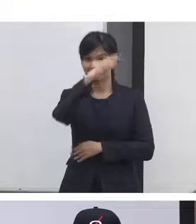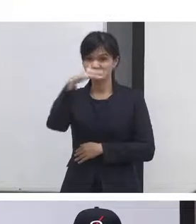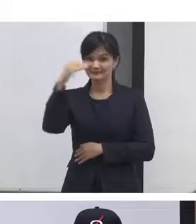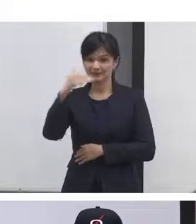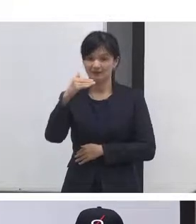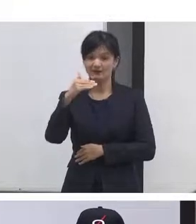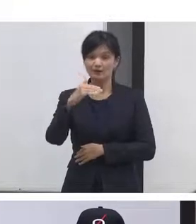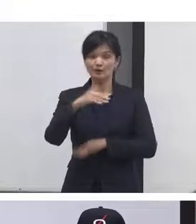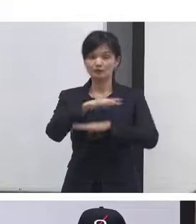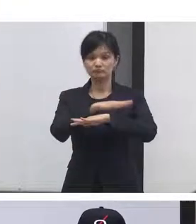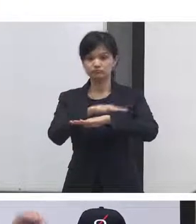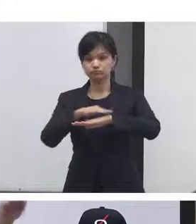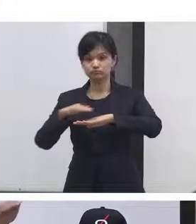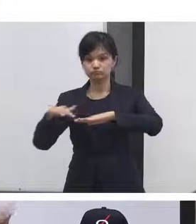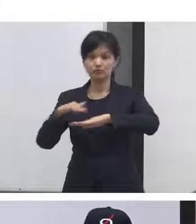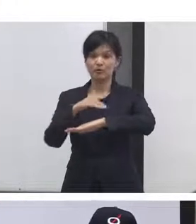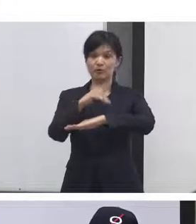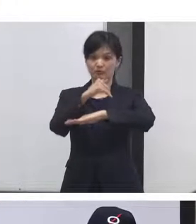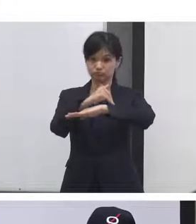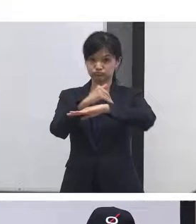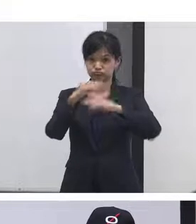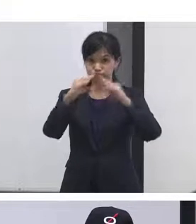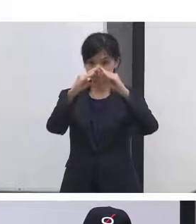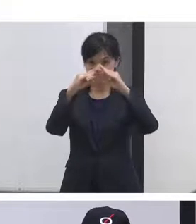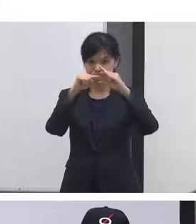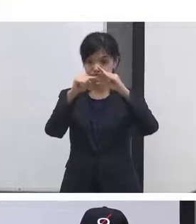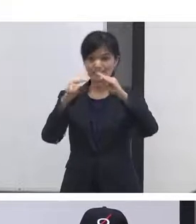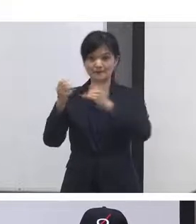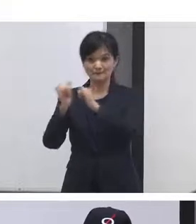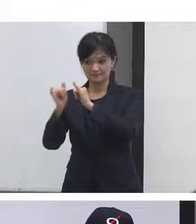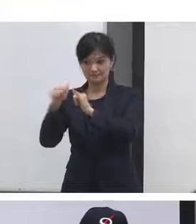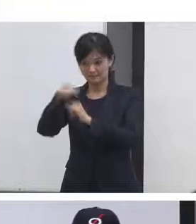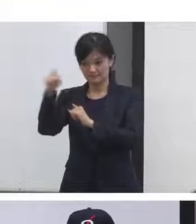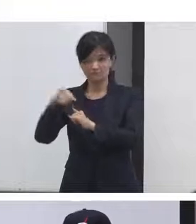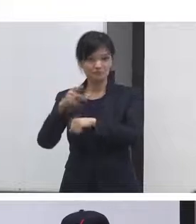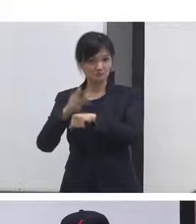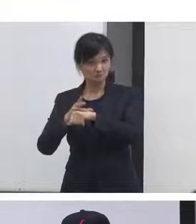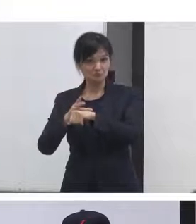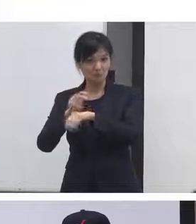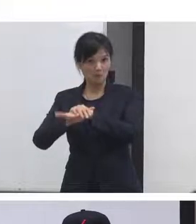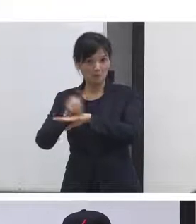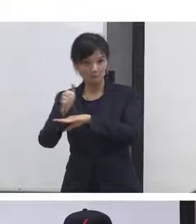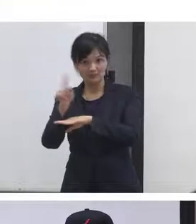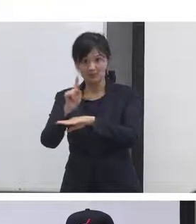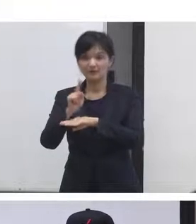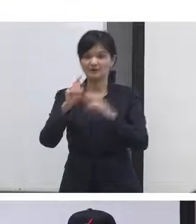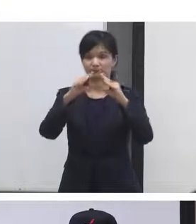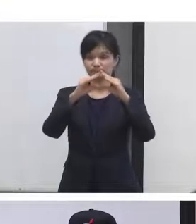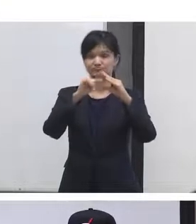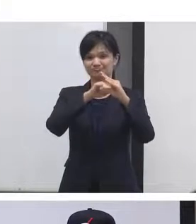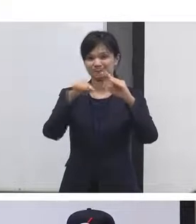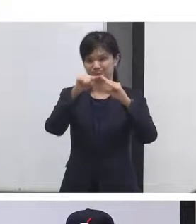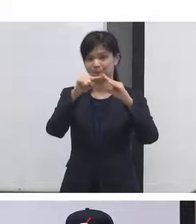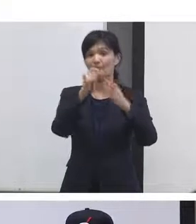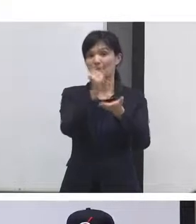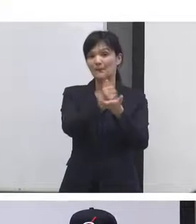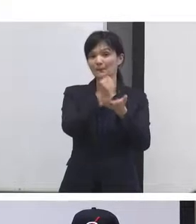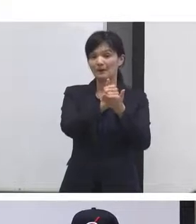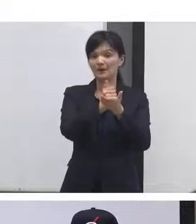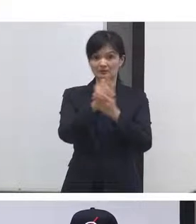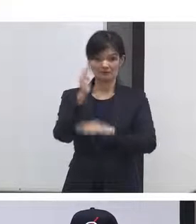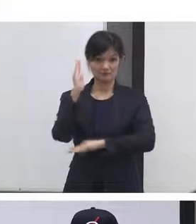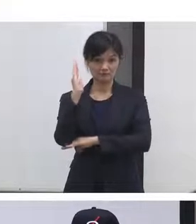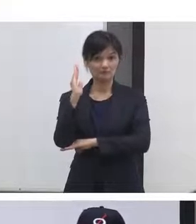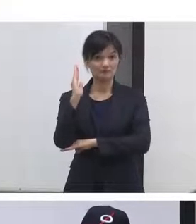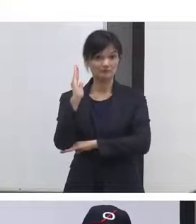能做我们民间比较擅长做上面那一块让大家看得到的部分，政府部分比较擅长做下面那